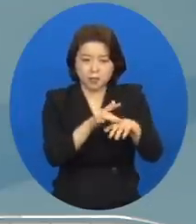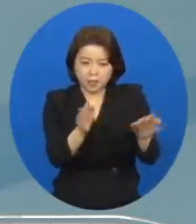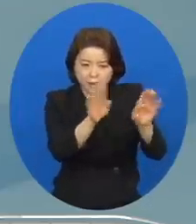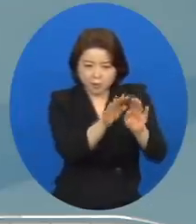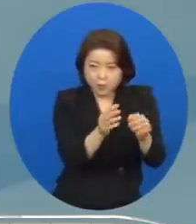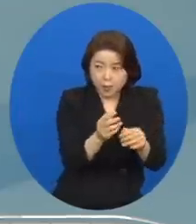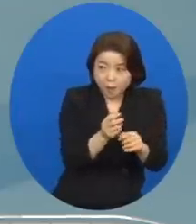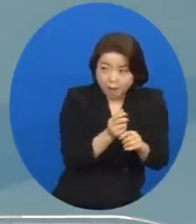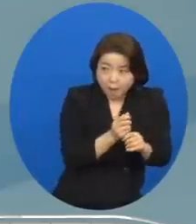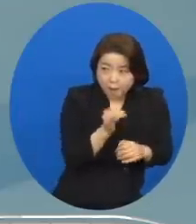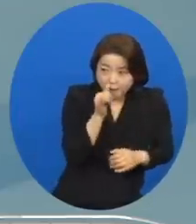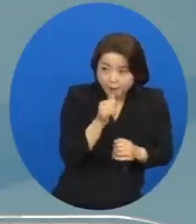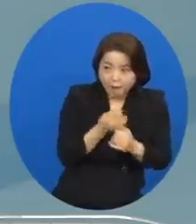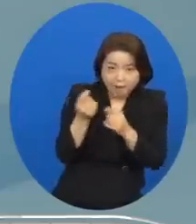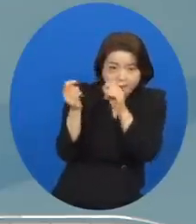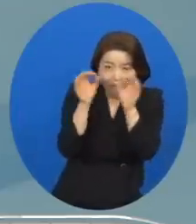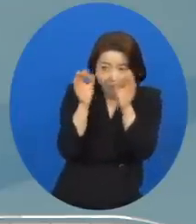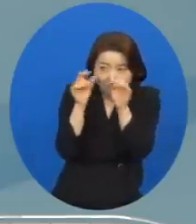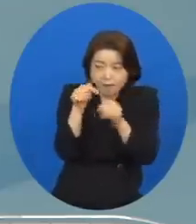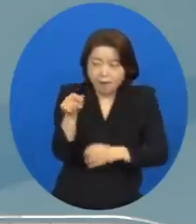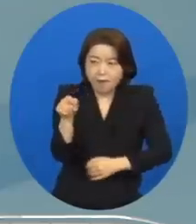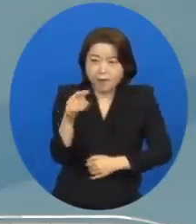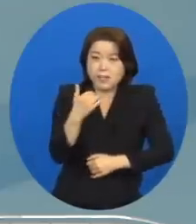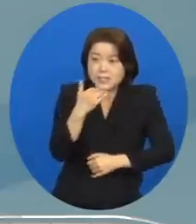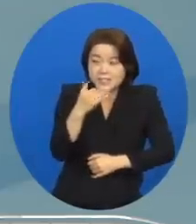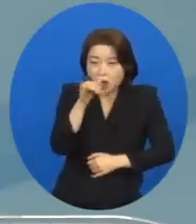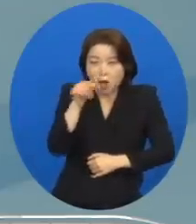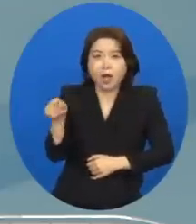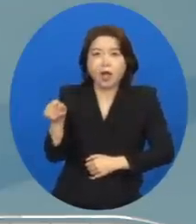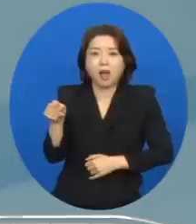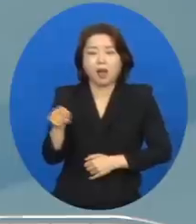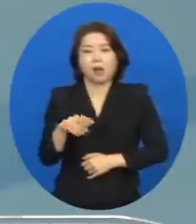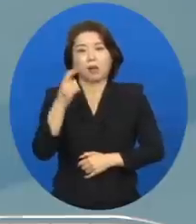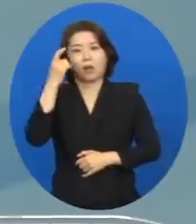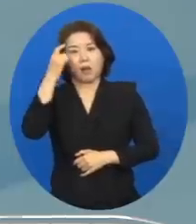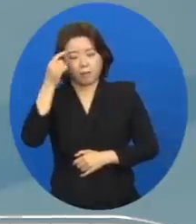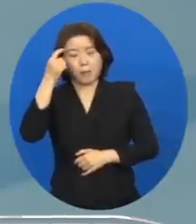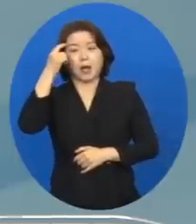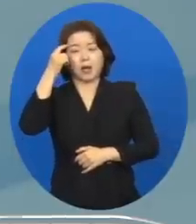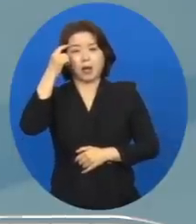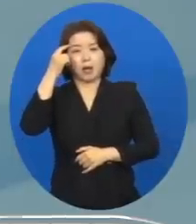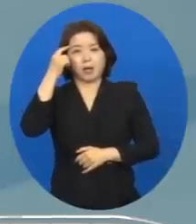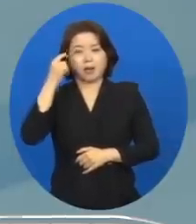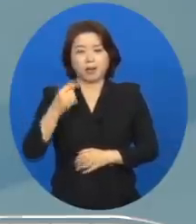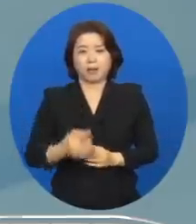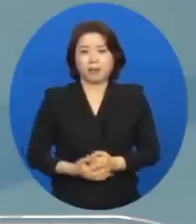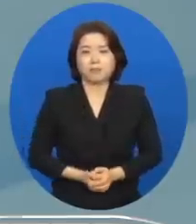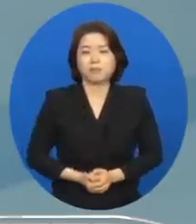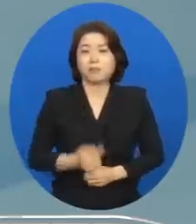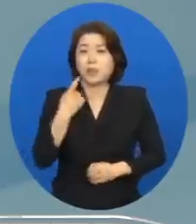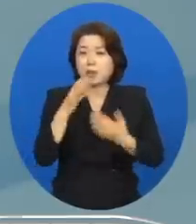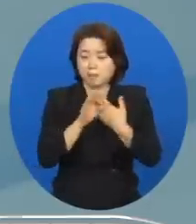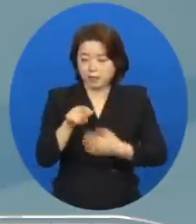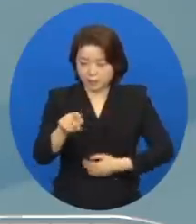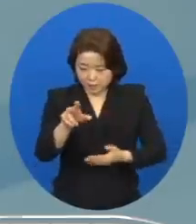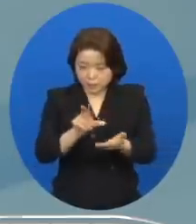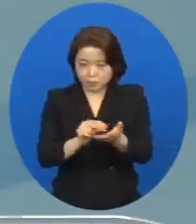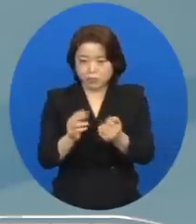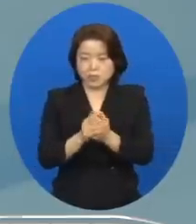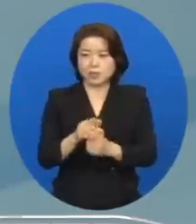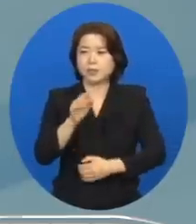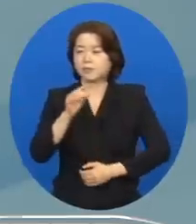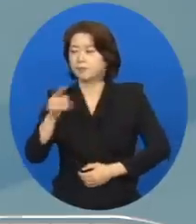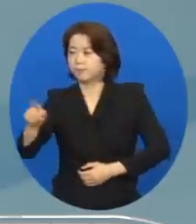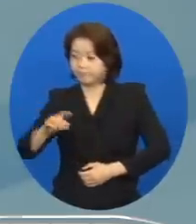있으면서 틈을 기다리고 있는 거구나. 그런 생각이 탁 들어요. 만약에 내가 이 문제를